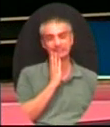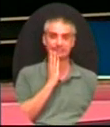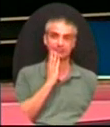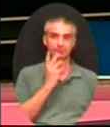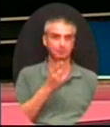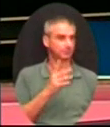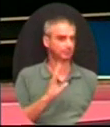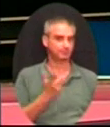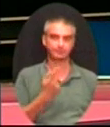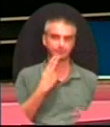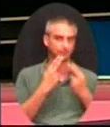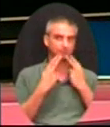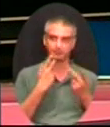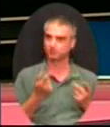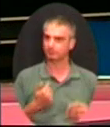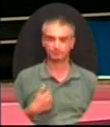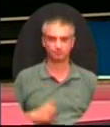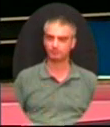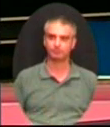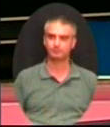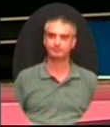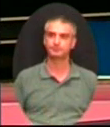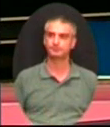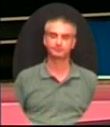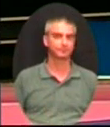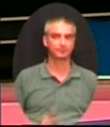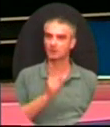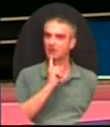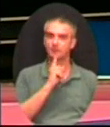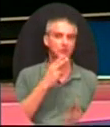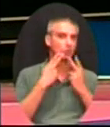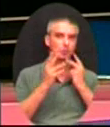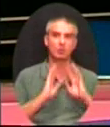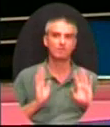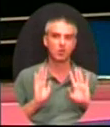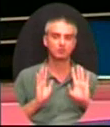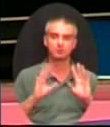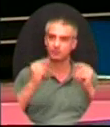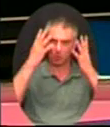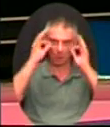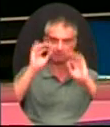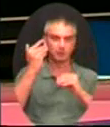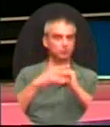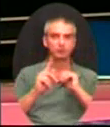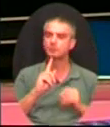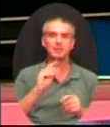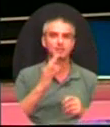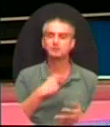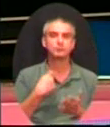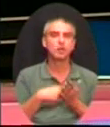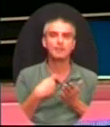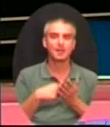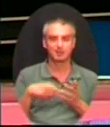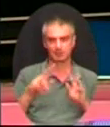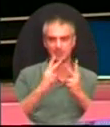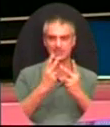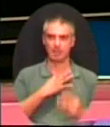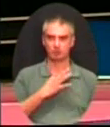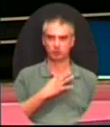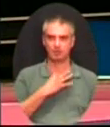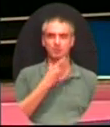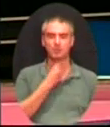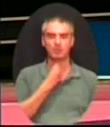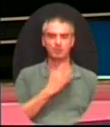שהם מזדהים, אני לא מספיק לנו תגובות. לא מספיק תגובות, אורית. עם כל הכבוד, בסוף מי שמשלם את המחיר, זה בני הקהילה שלי